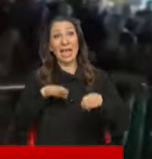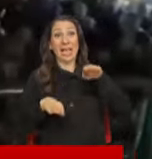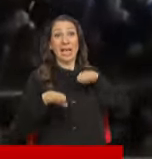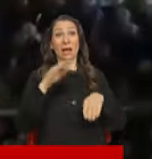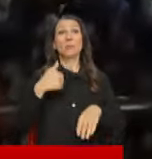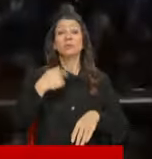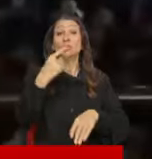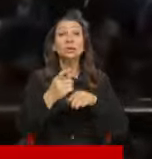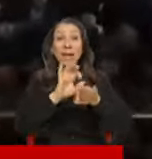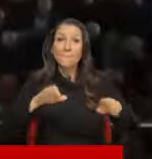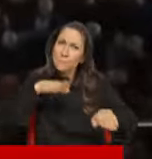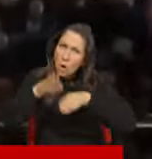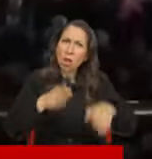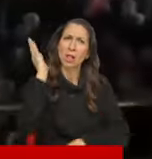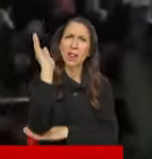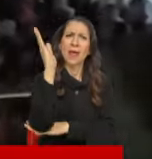diyoruz